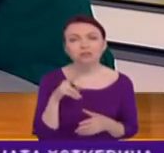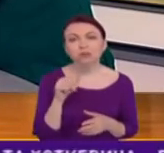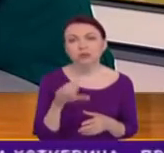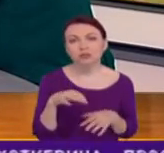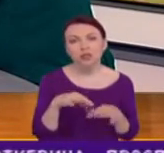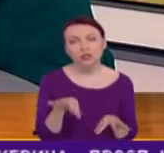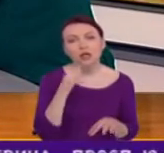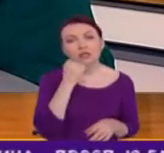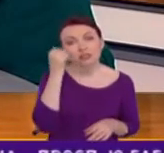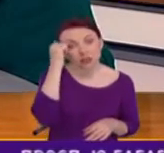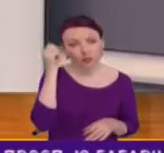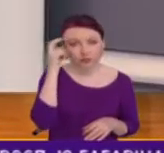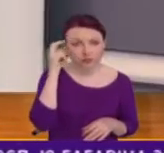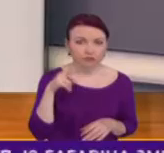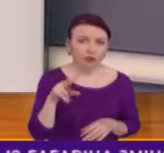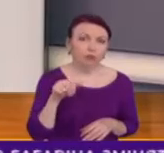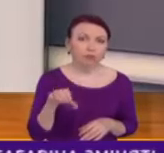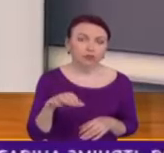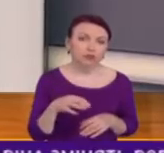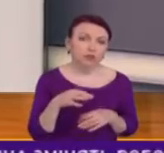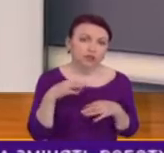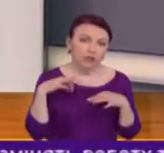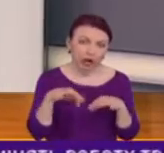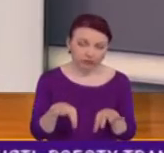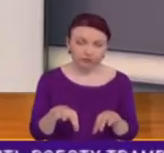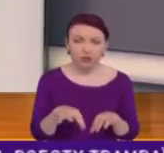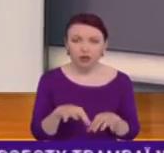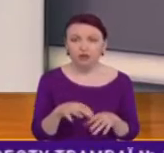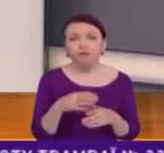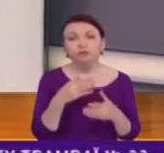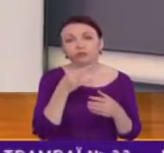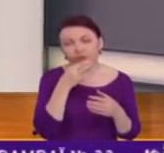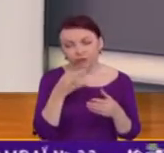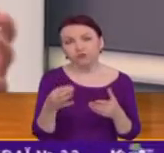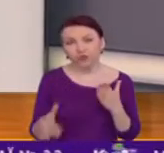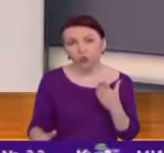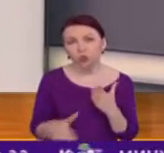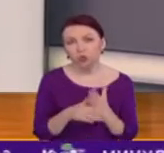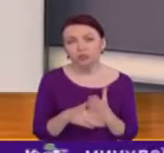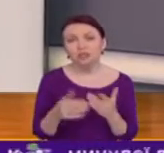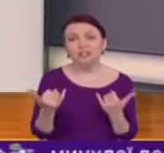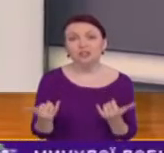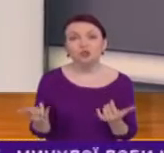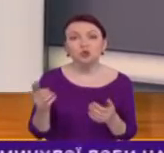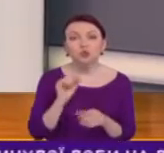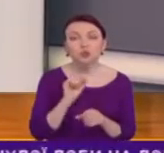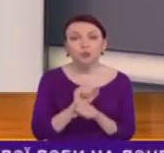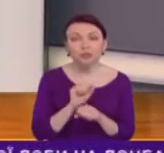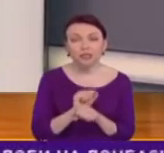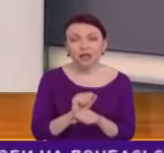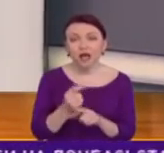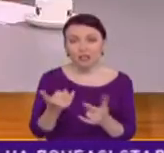Дякую Київпостранцю за те, що він відгукнувся. Це приблизно ті зупинки, які зараз встановлюються, це